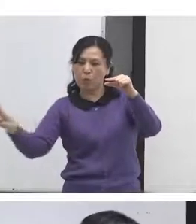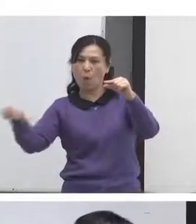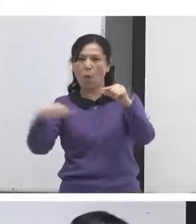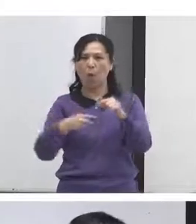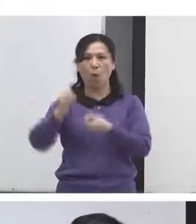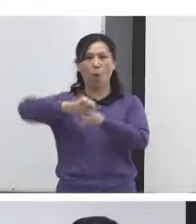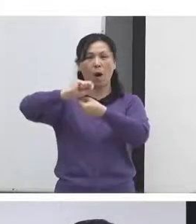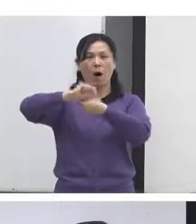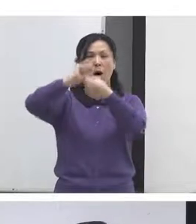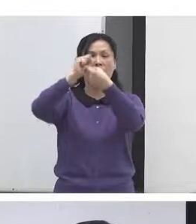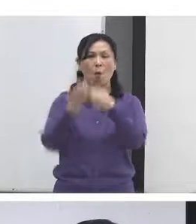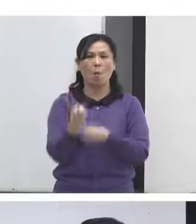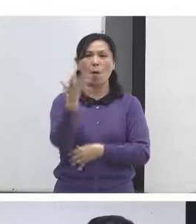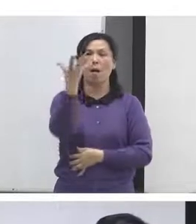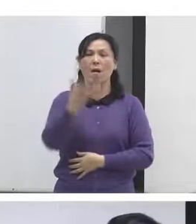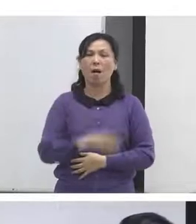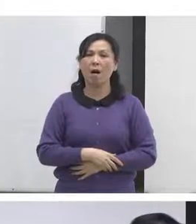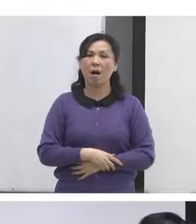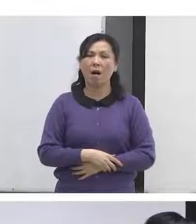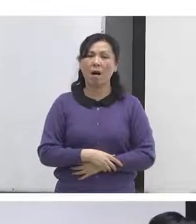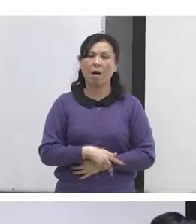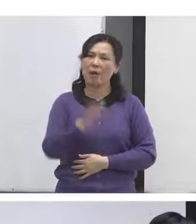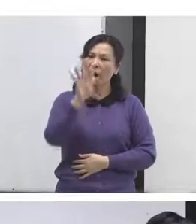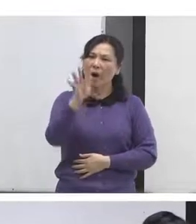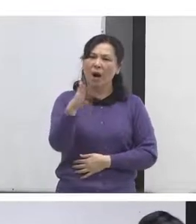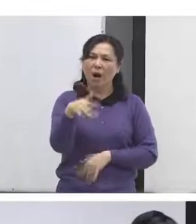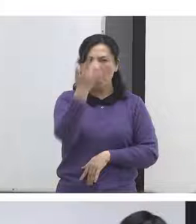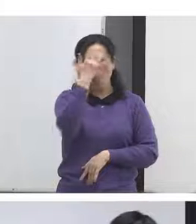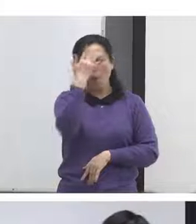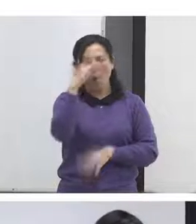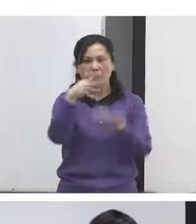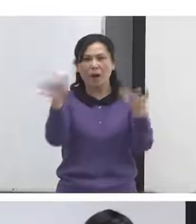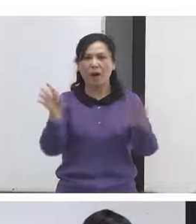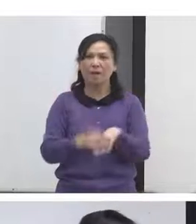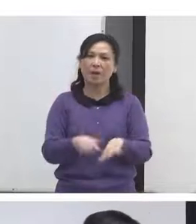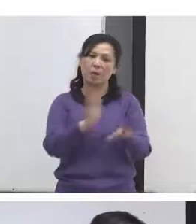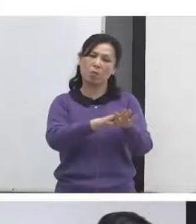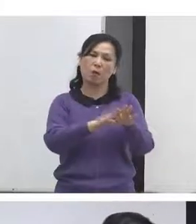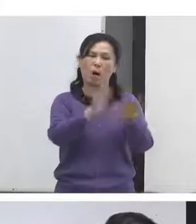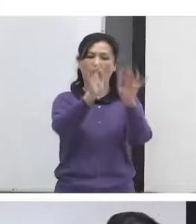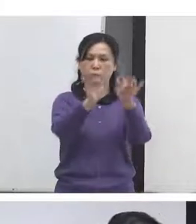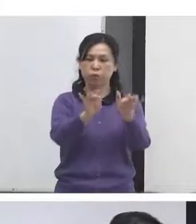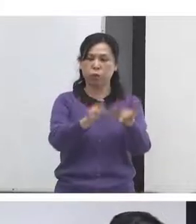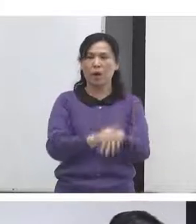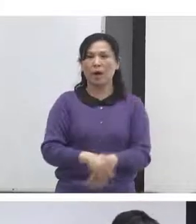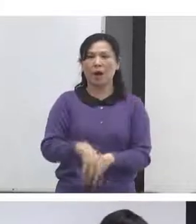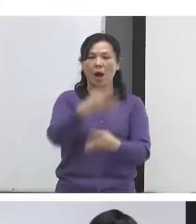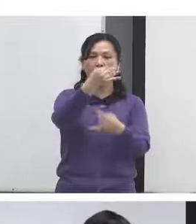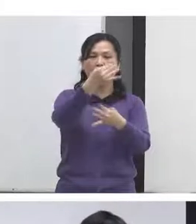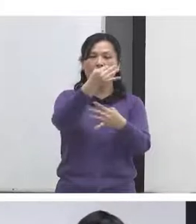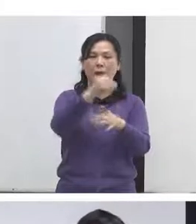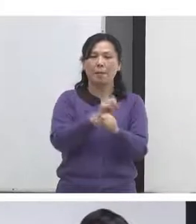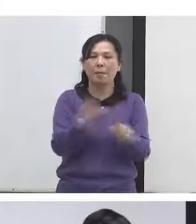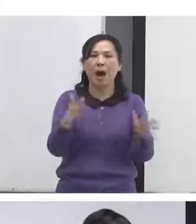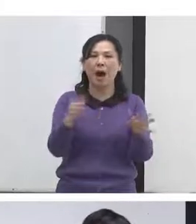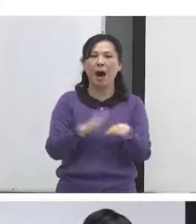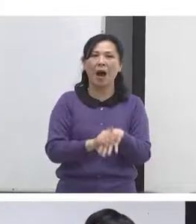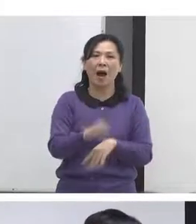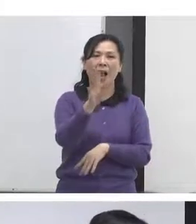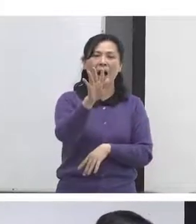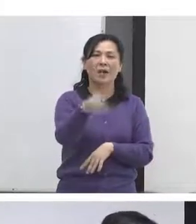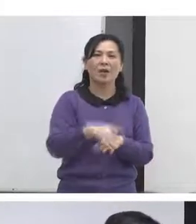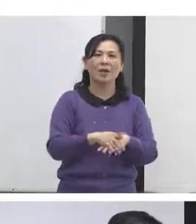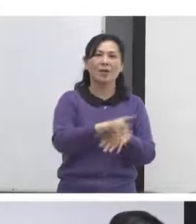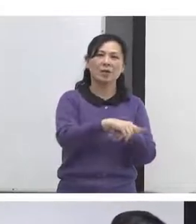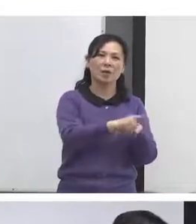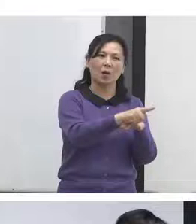个所以有很多的问题，像因为都是手打的，所以日期有时候就会不小心，有的时候打西元，有时候打民国，甚至有